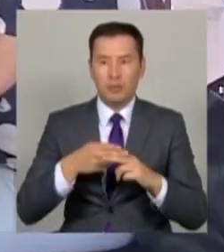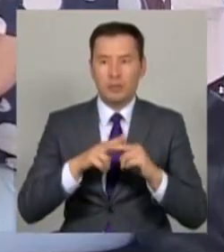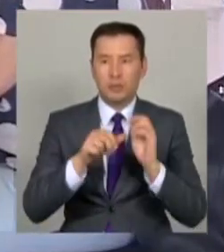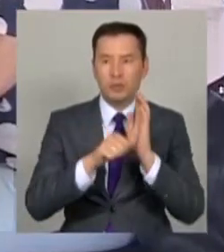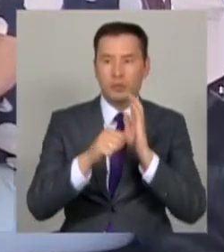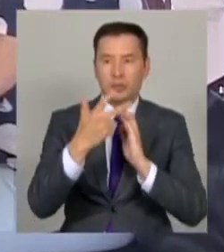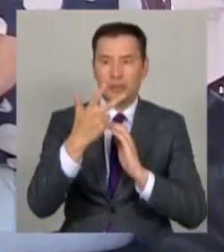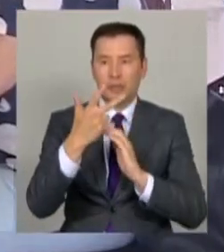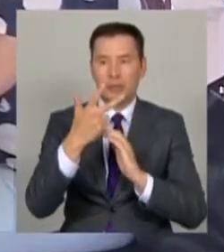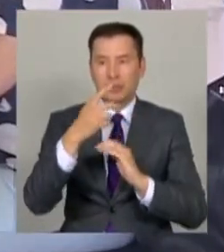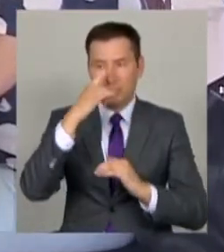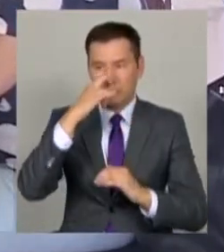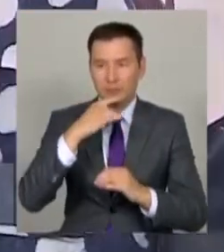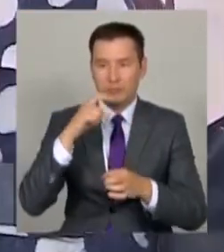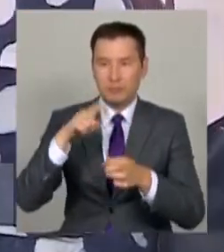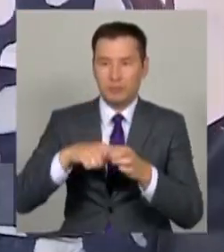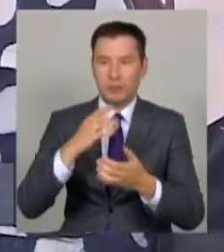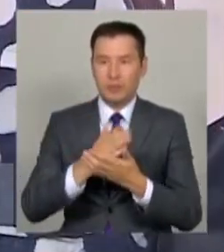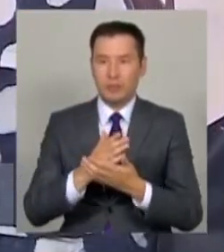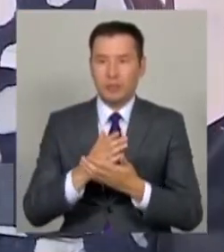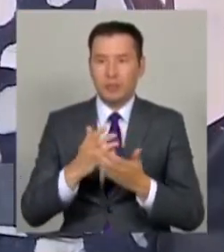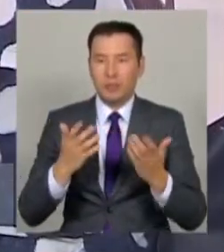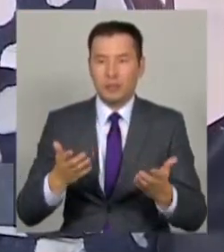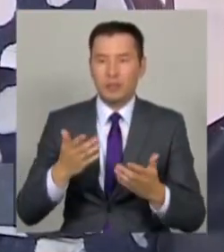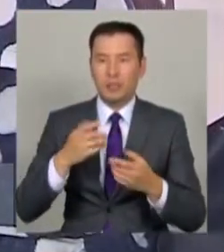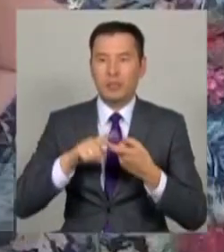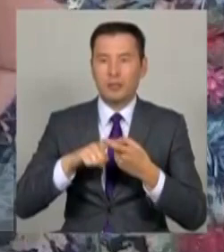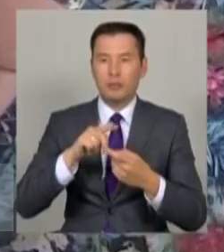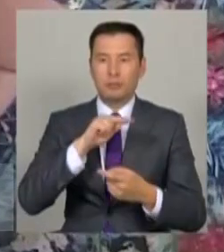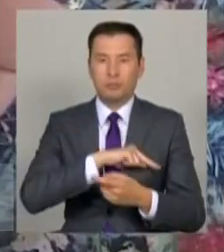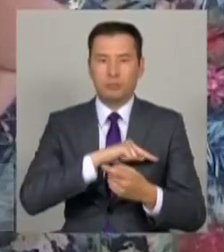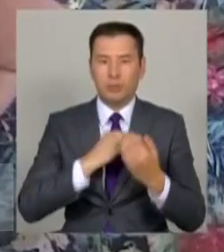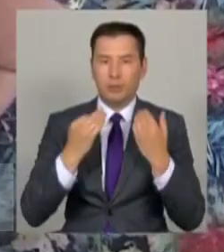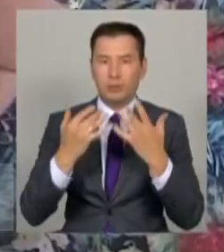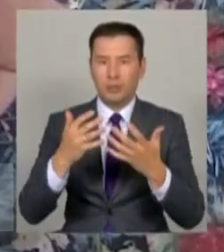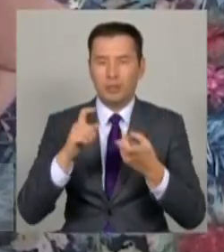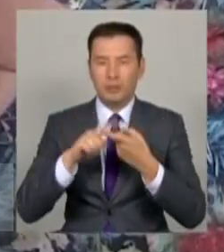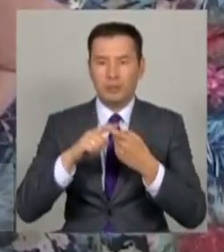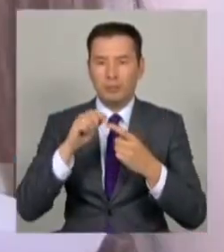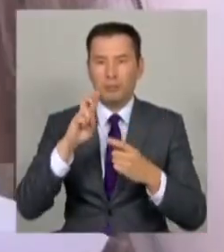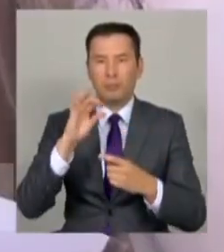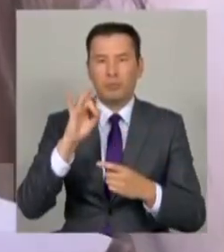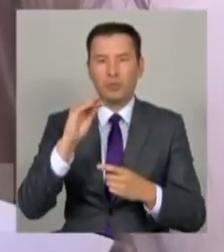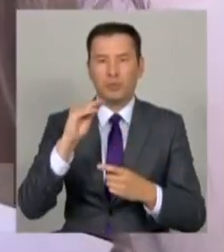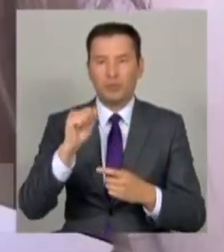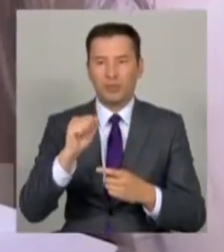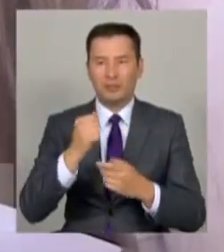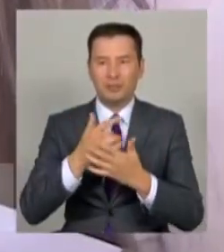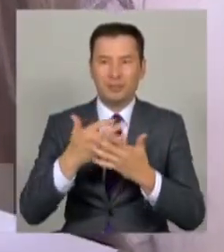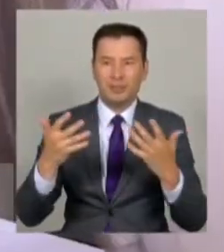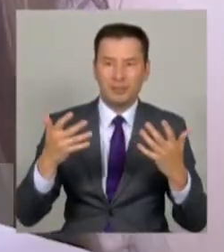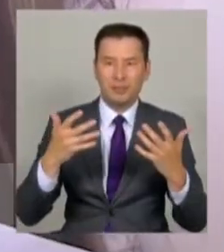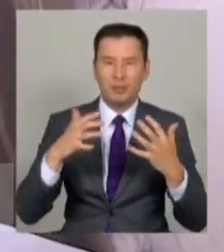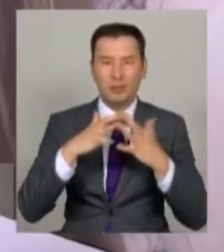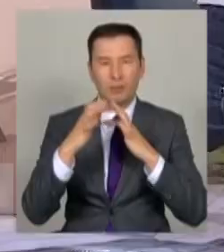пополнили ряды безработных в этом году. В то же время отмечается рост вакансий на электронной бирже за счет активности сферы сельского